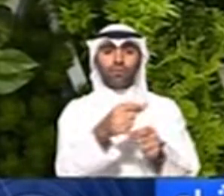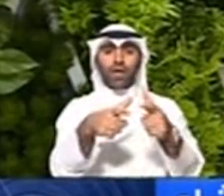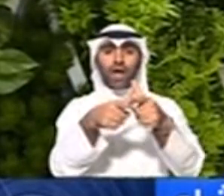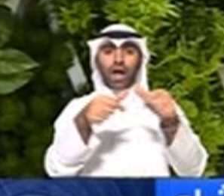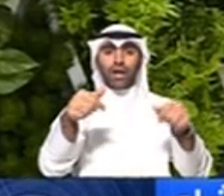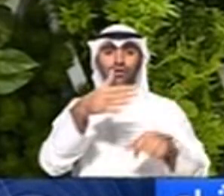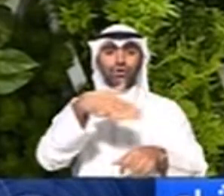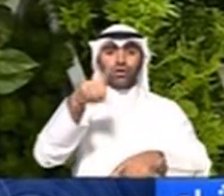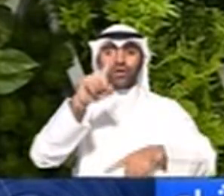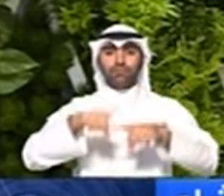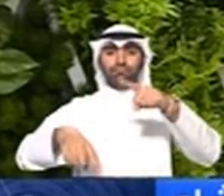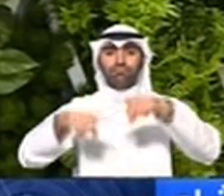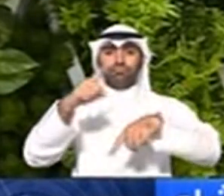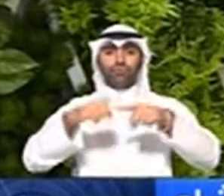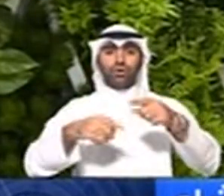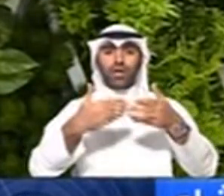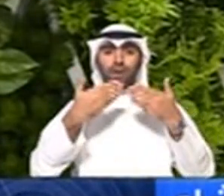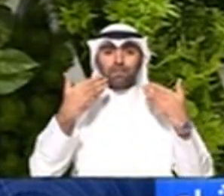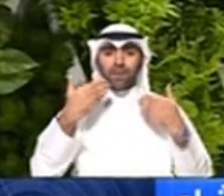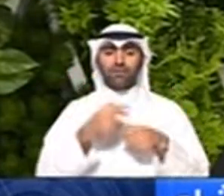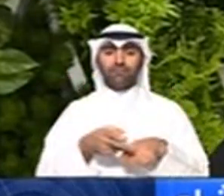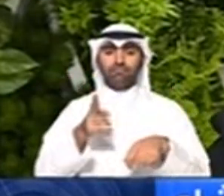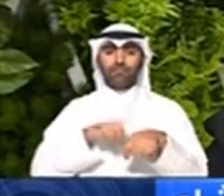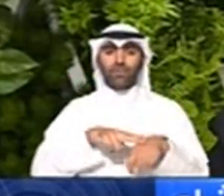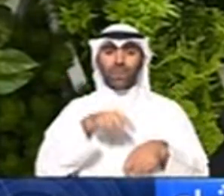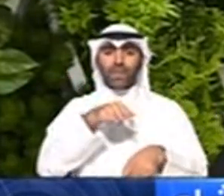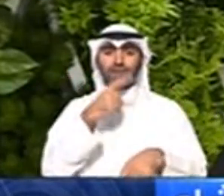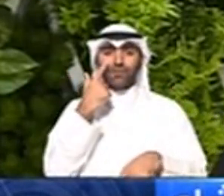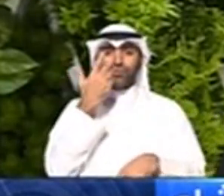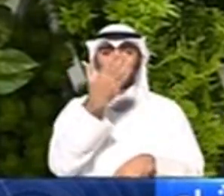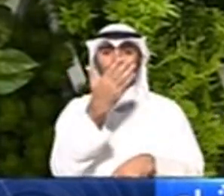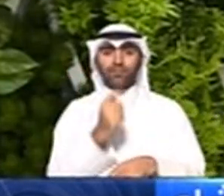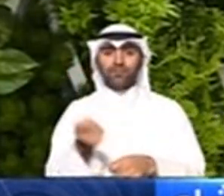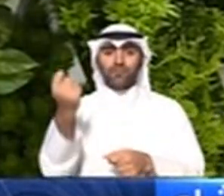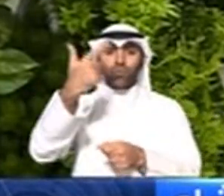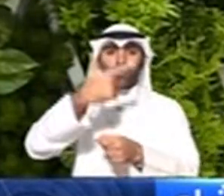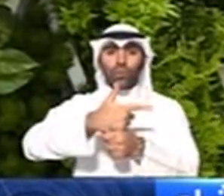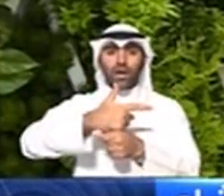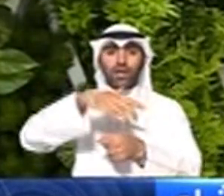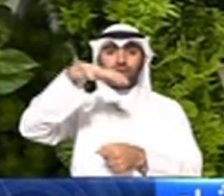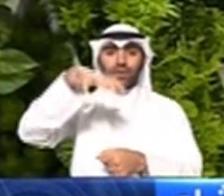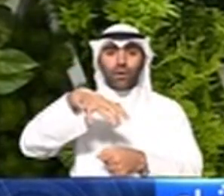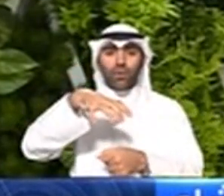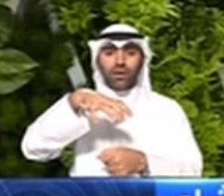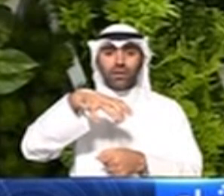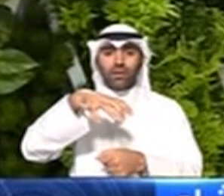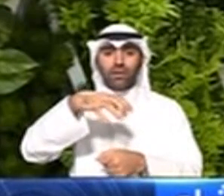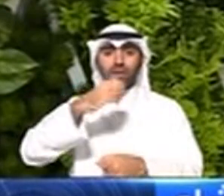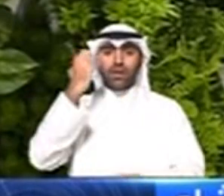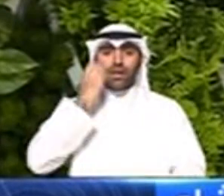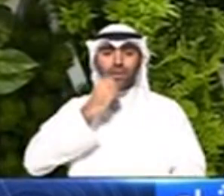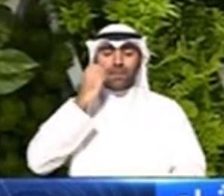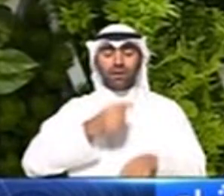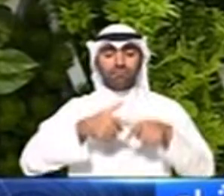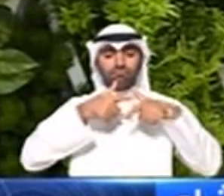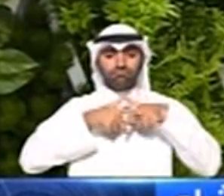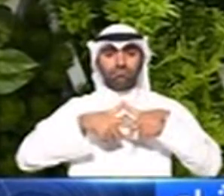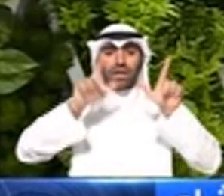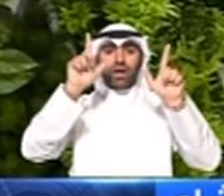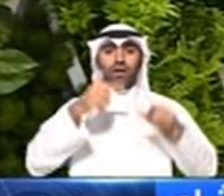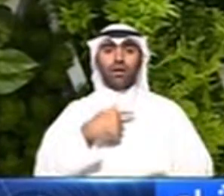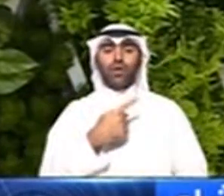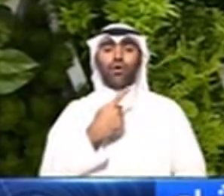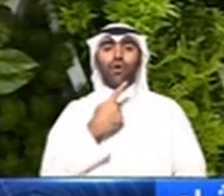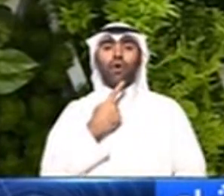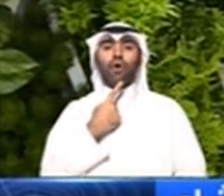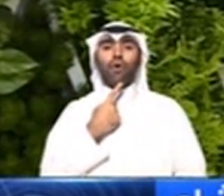نحن هنا في الإمارات أحبنا، ودائما الشيخ محمد بن راشد قال نحن نحبه وهو يحبنا، وكانت كلمات كثيرا الشيخ